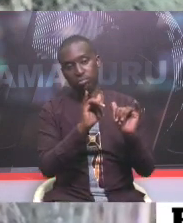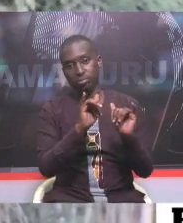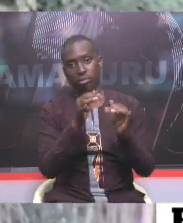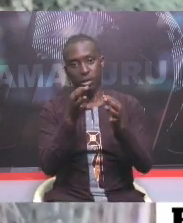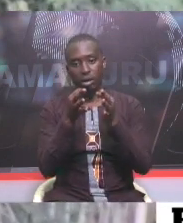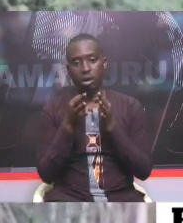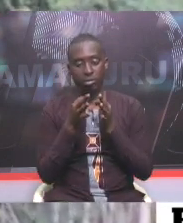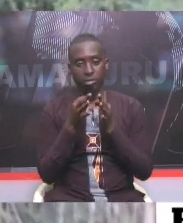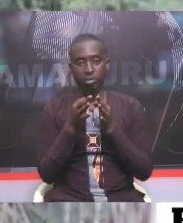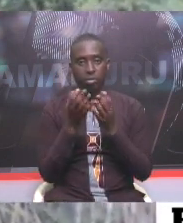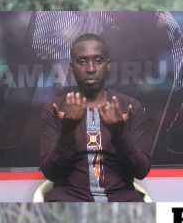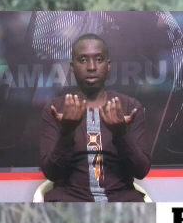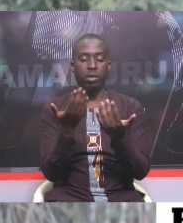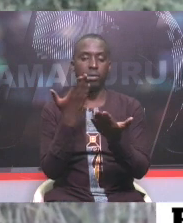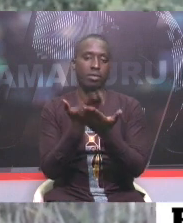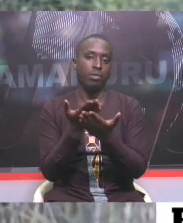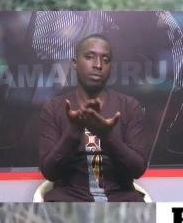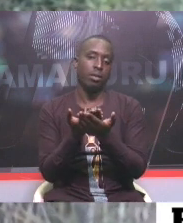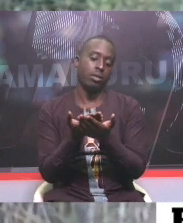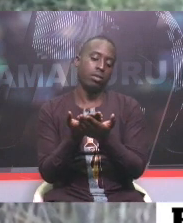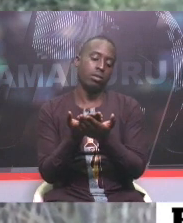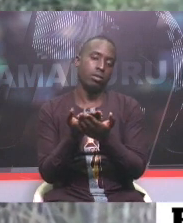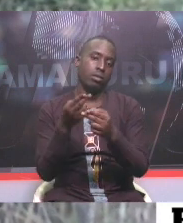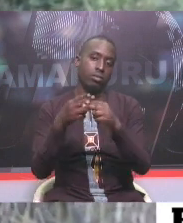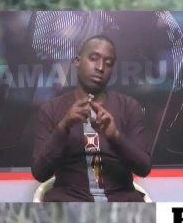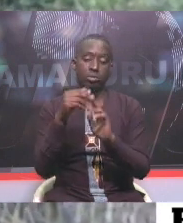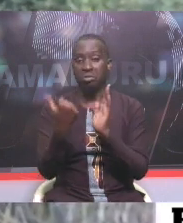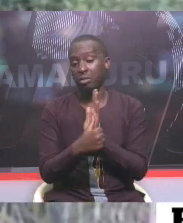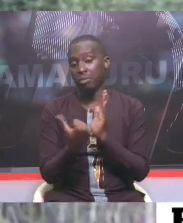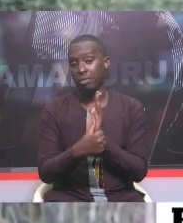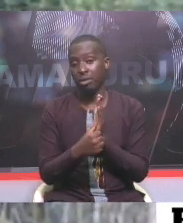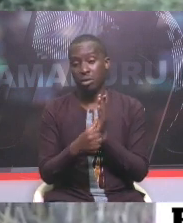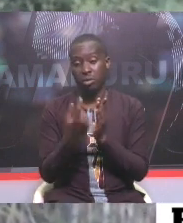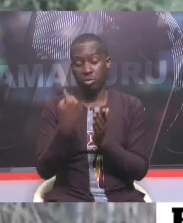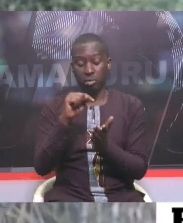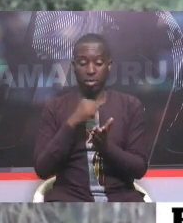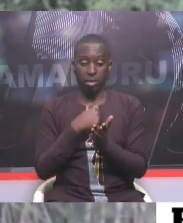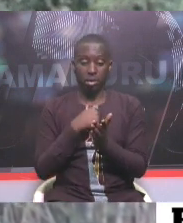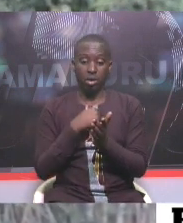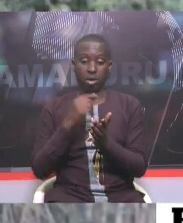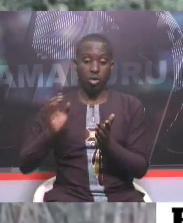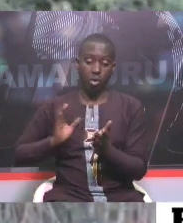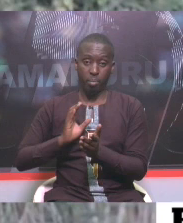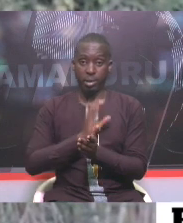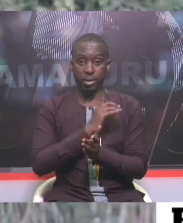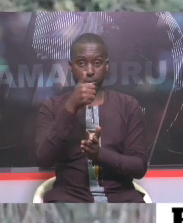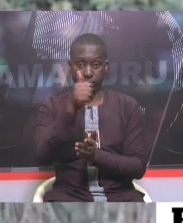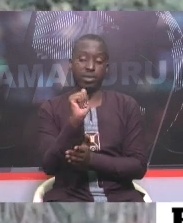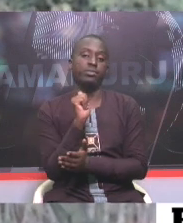konti z'abakiriya batse inguzanyo. Kuri icyo kibazo rero cyeka komite iteranye ikaba